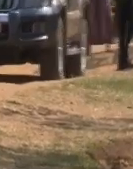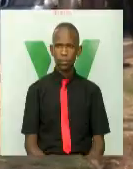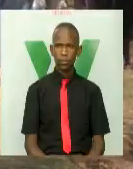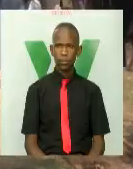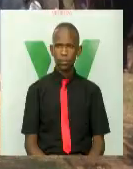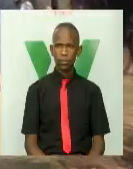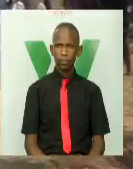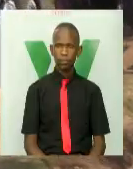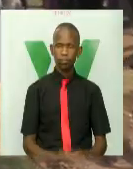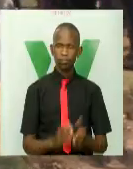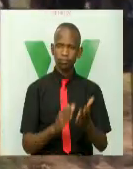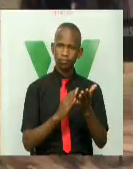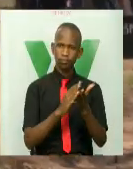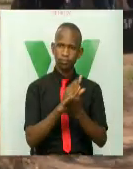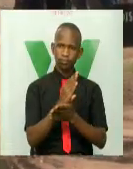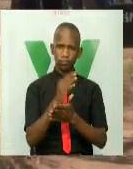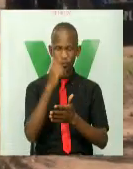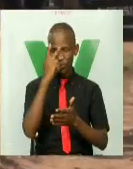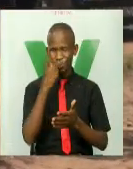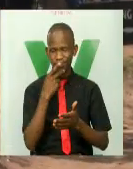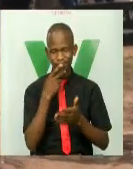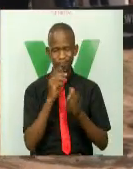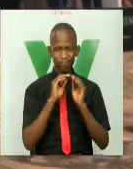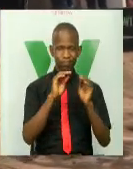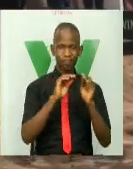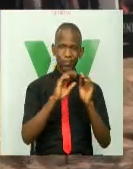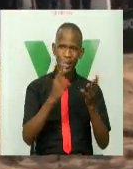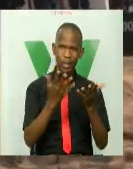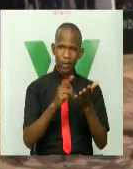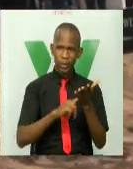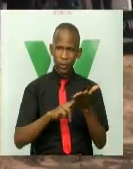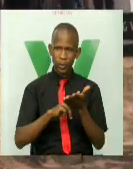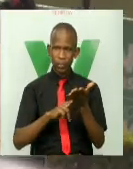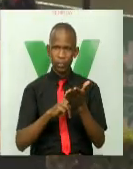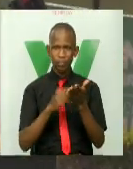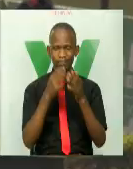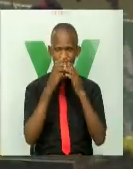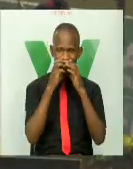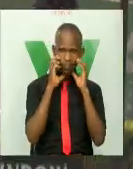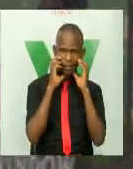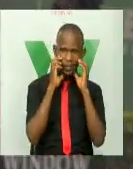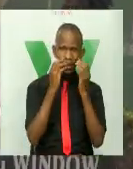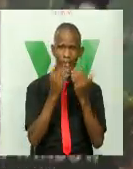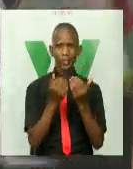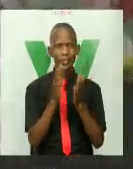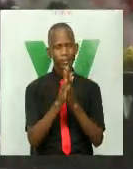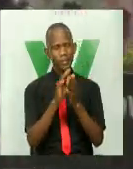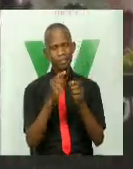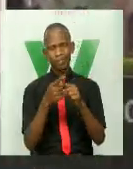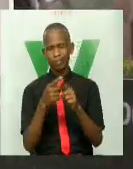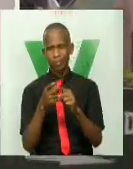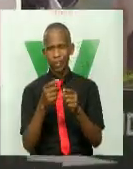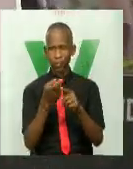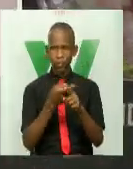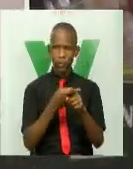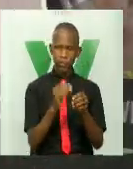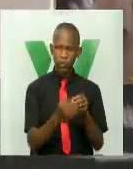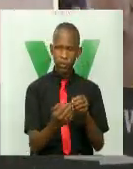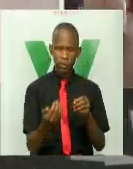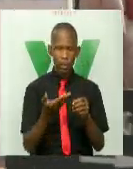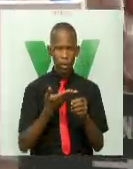Nobwo abazaire barabe nibabeegesa kujwara masiki okwerinda COVID-19 ekintu kitana n'abaana baabo abari omu